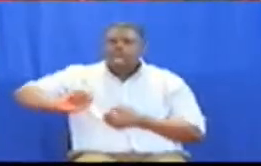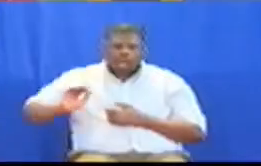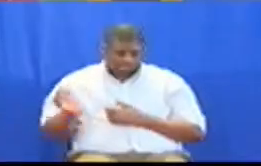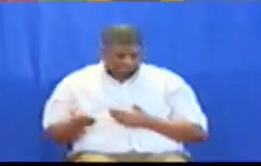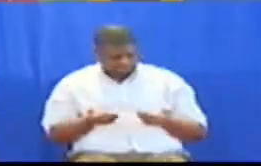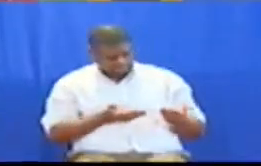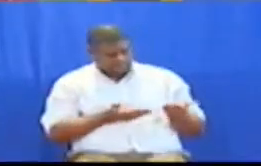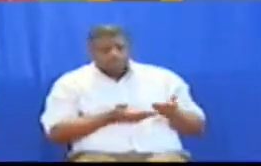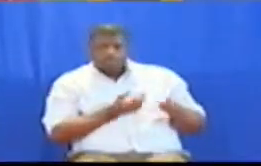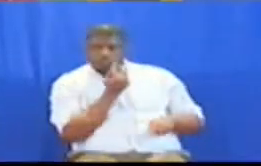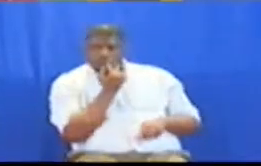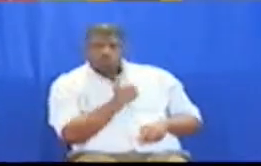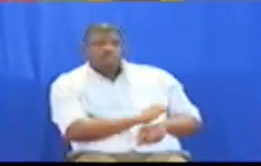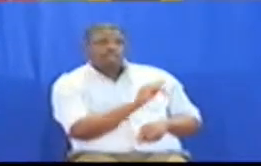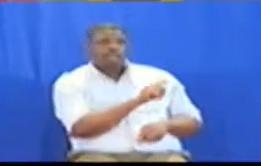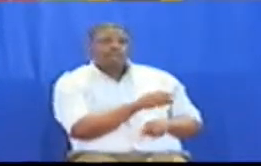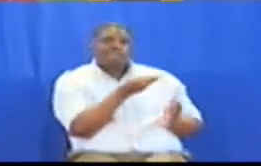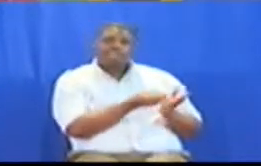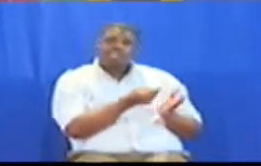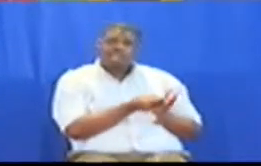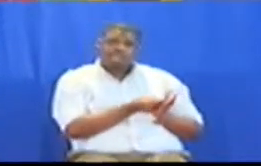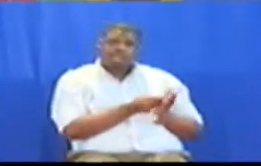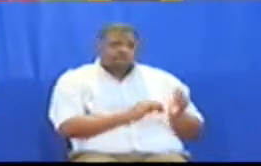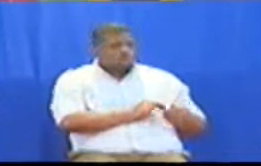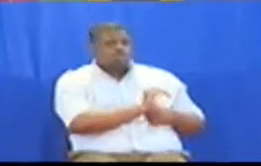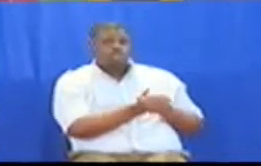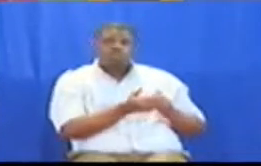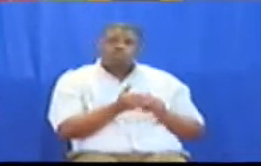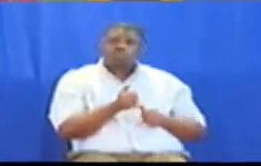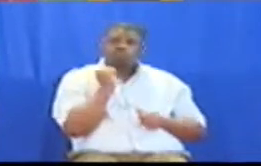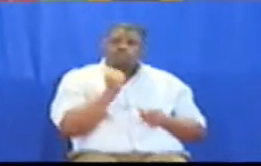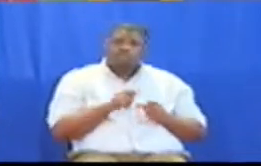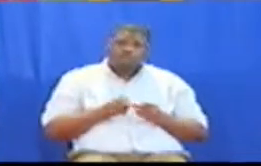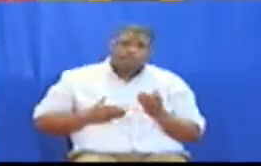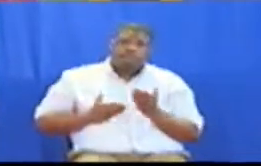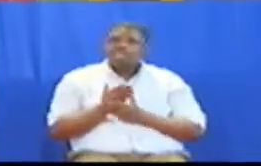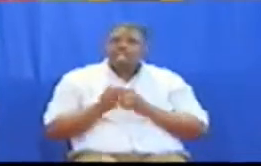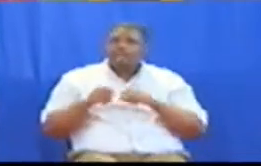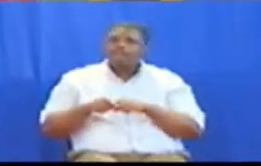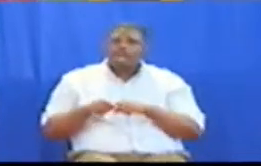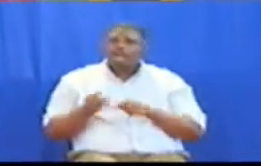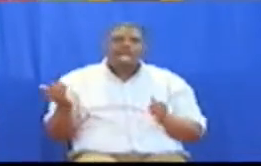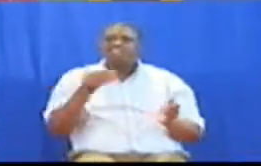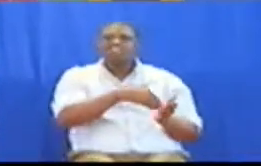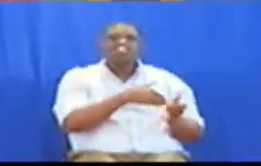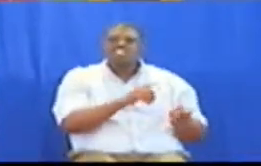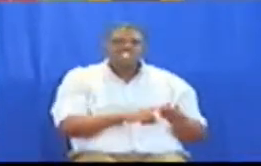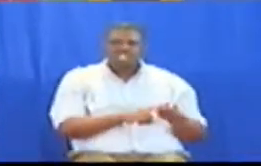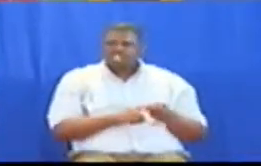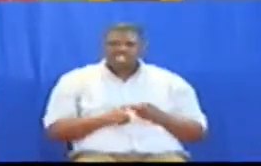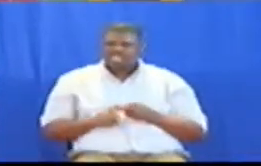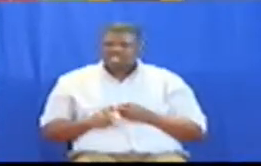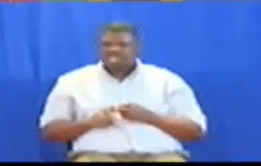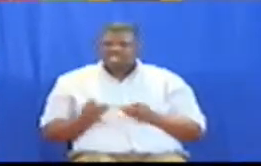Spika, ukienda pesa ambazo ukirudi nyuma tulikuwa tukipitisha hapa, zilikuwa ziendi, zinaenda kidogo,